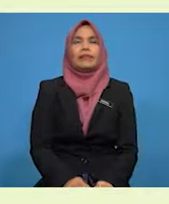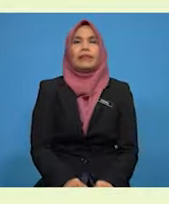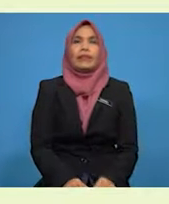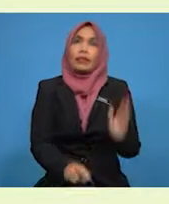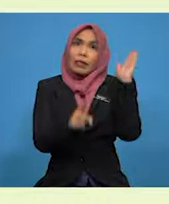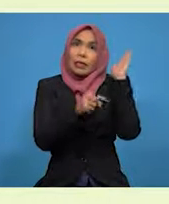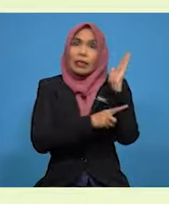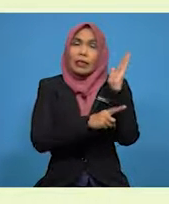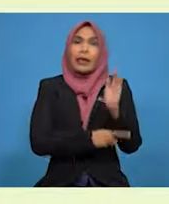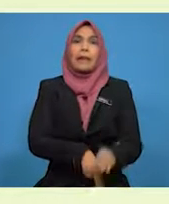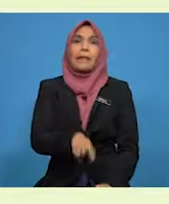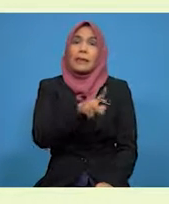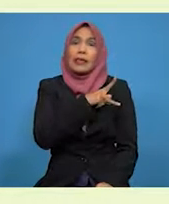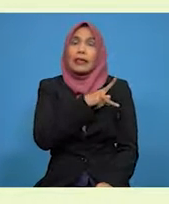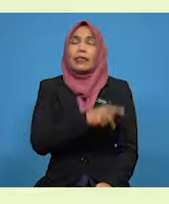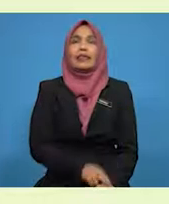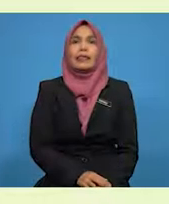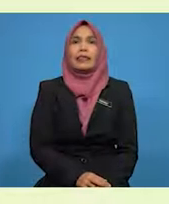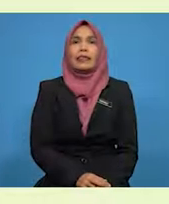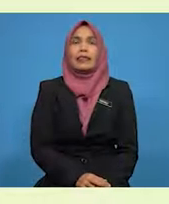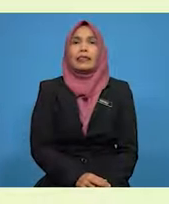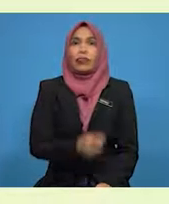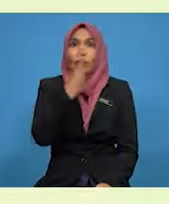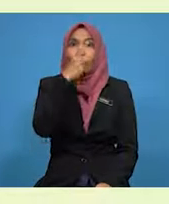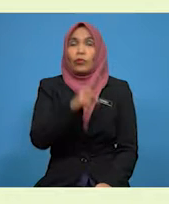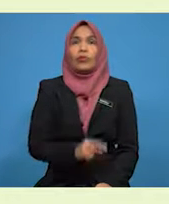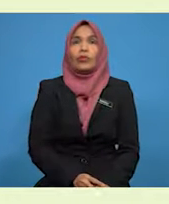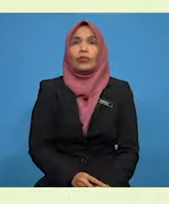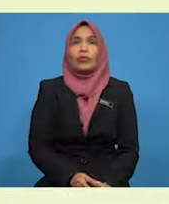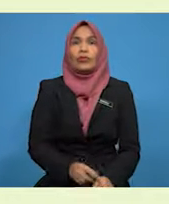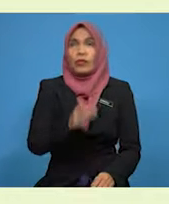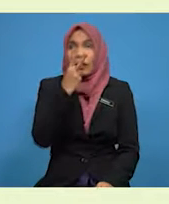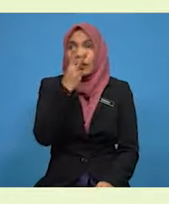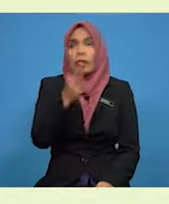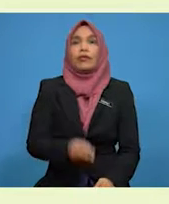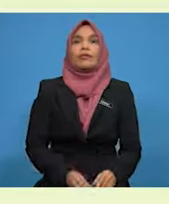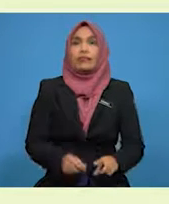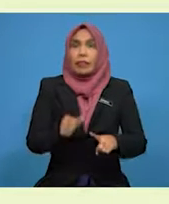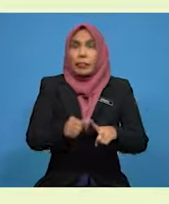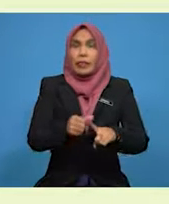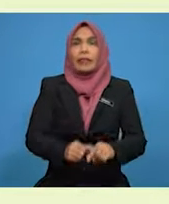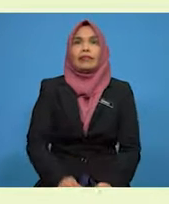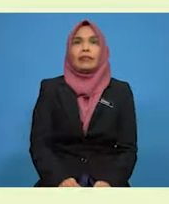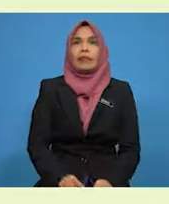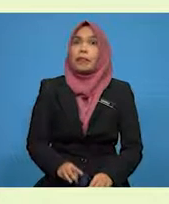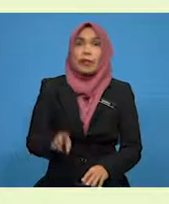tindakan penyelia menangani masalah disiplin pekerja dan pemantauan rekod kehadiran pekerja.